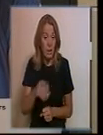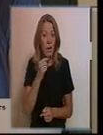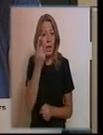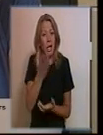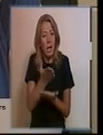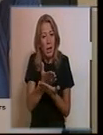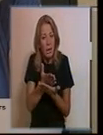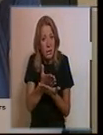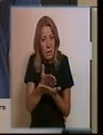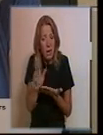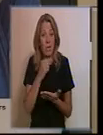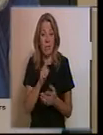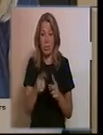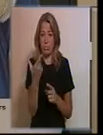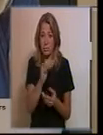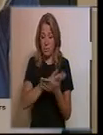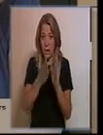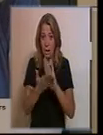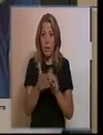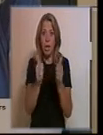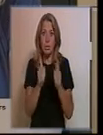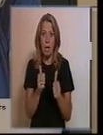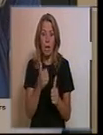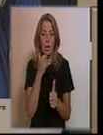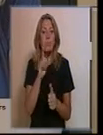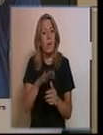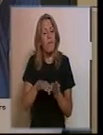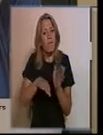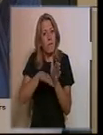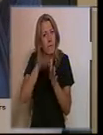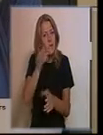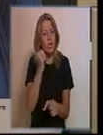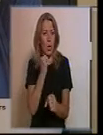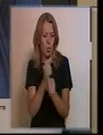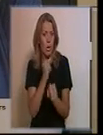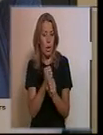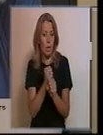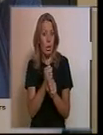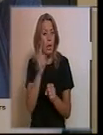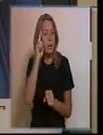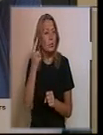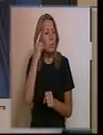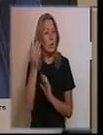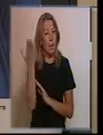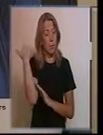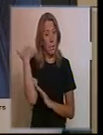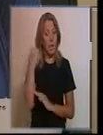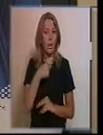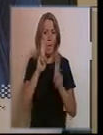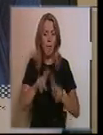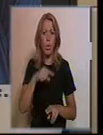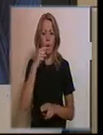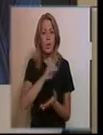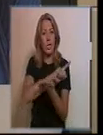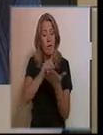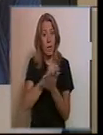dela steriliteta para, njemu se danas pridaje sve veći značaj. Ako se sećate ranije, a ja mogu reći u